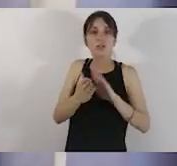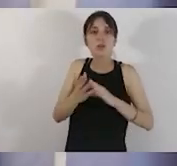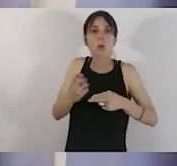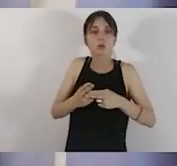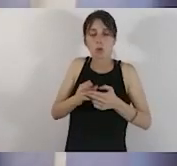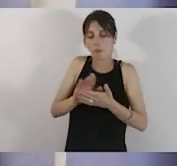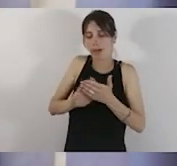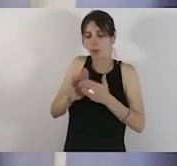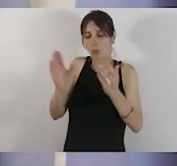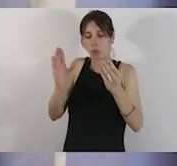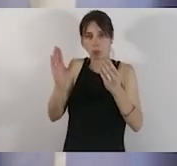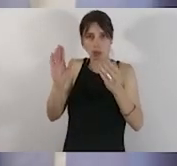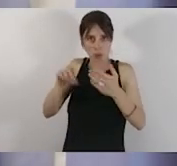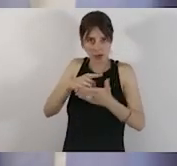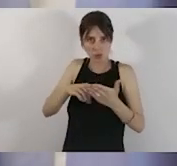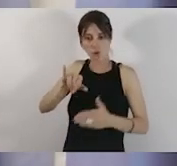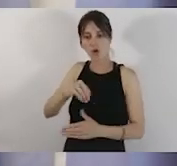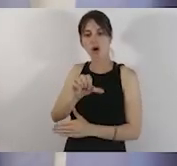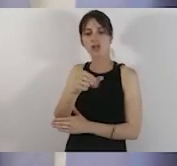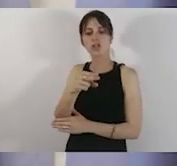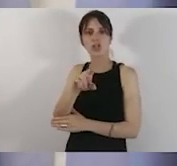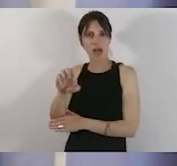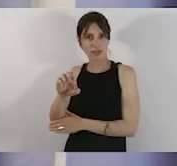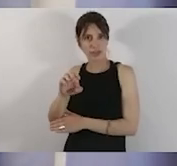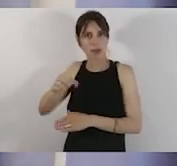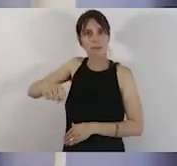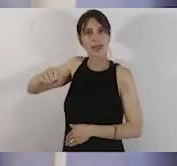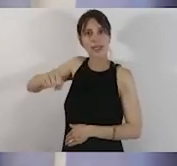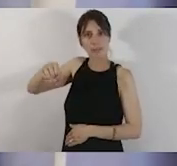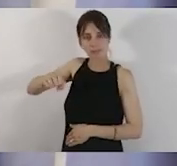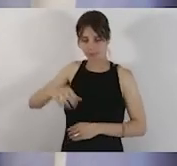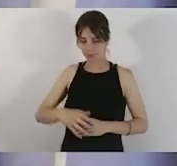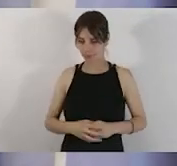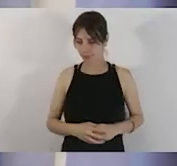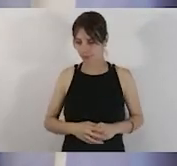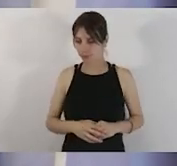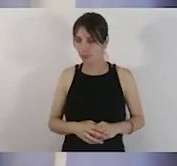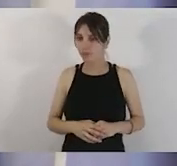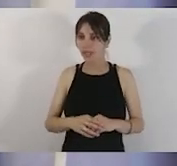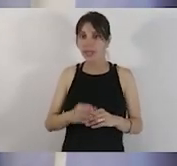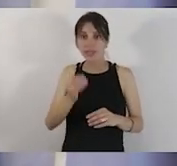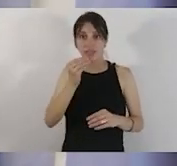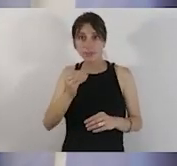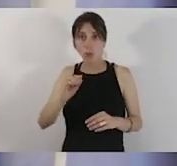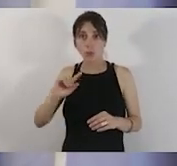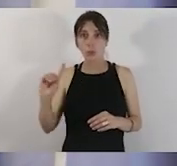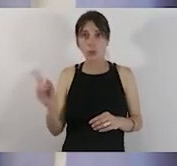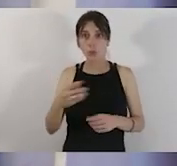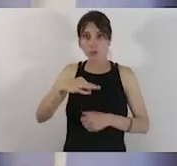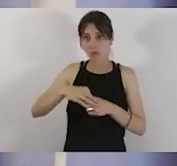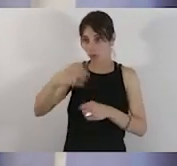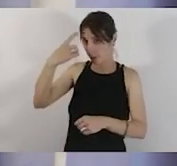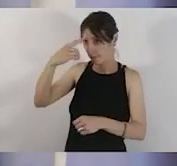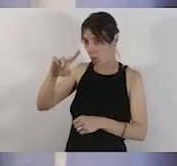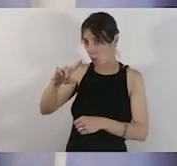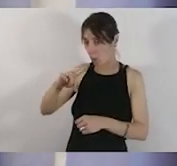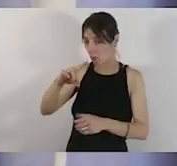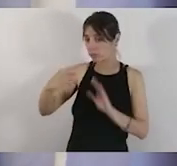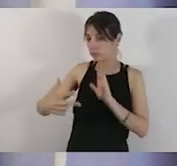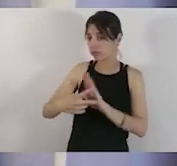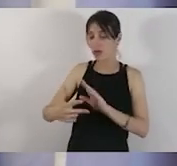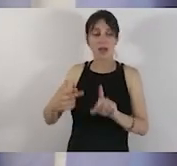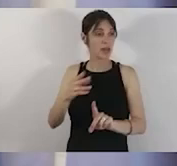Y a-t-il des contre ? Des abstentions ? Avis favorable unanime. Le rapport numéro 6.